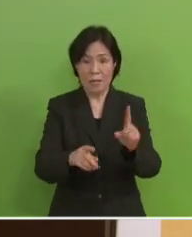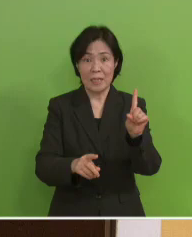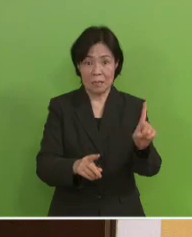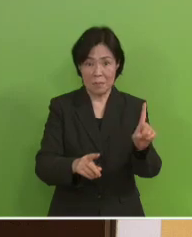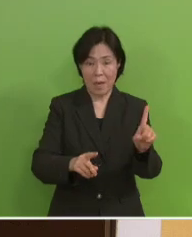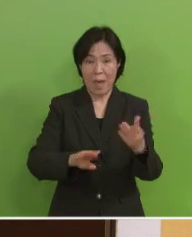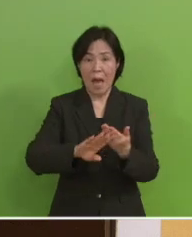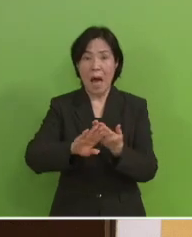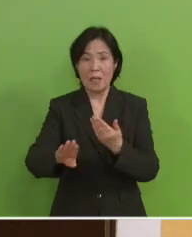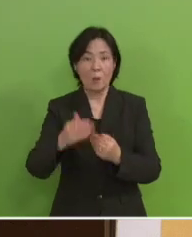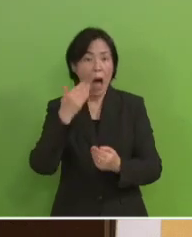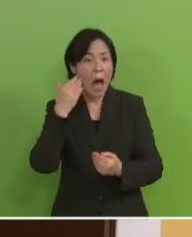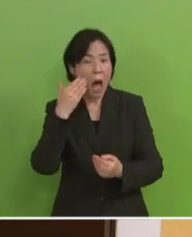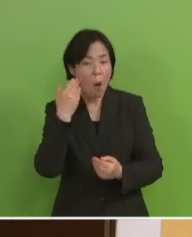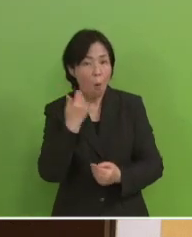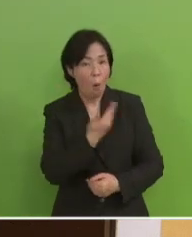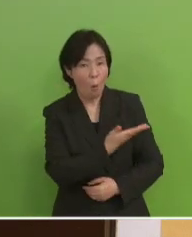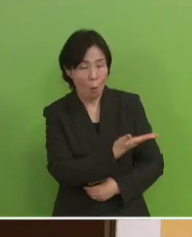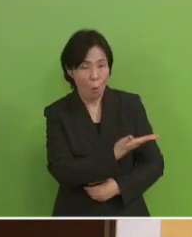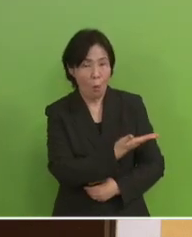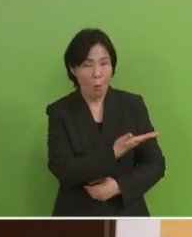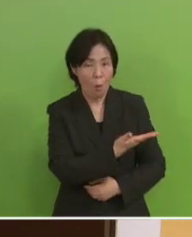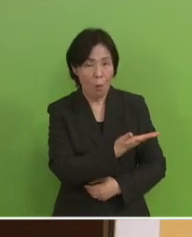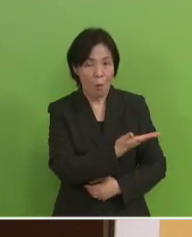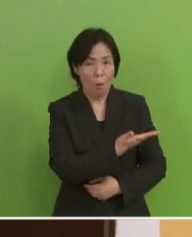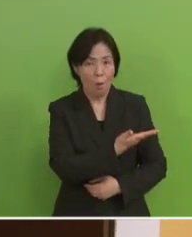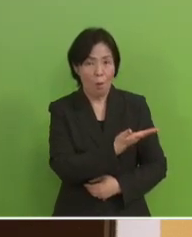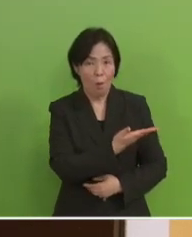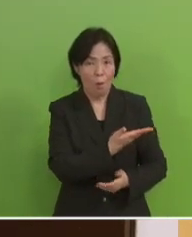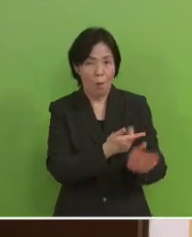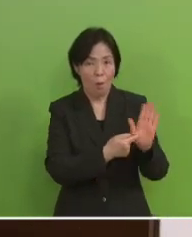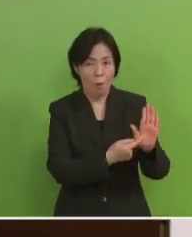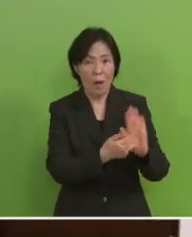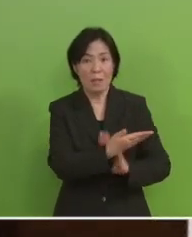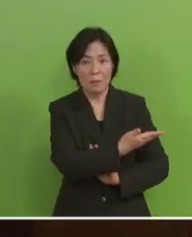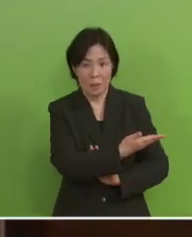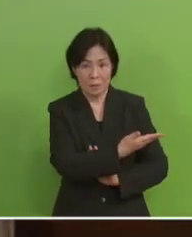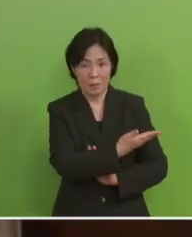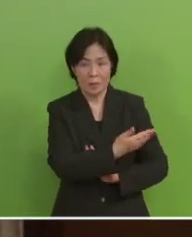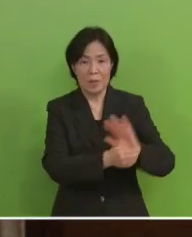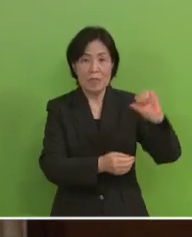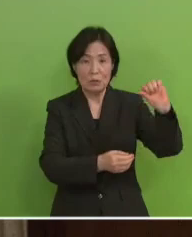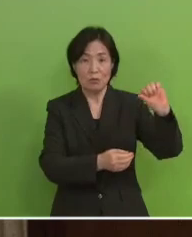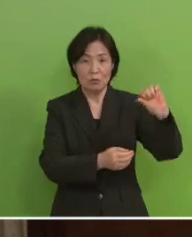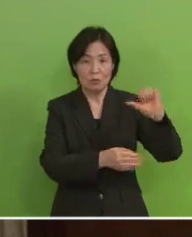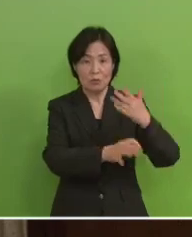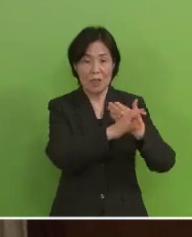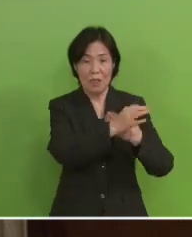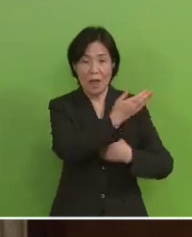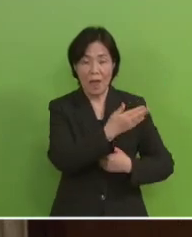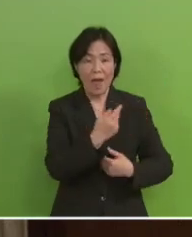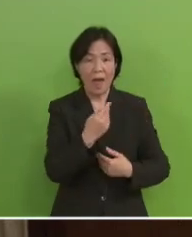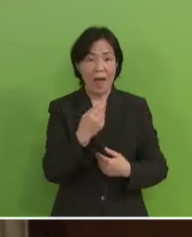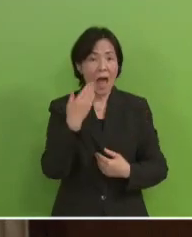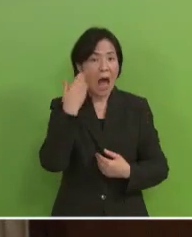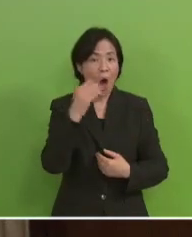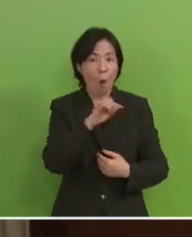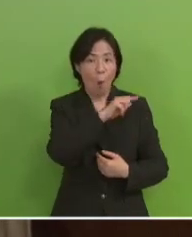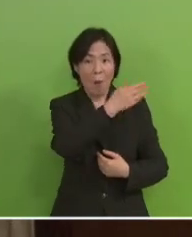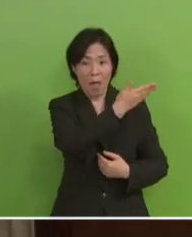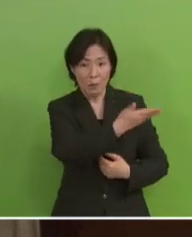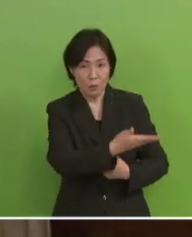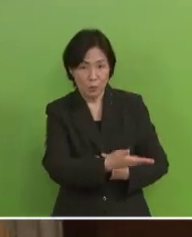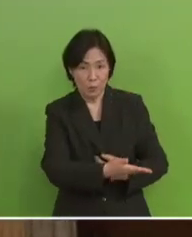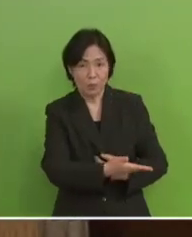ここの青でへ手裏されているこの5つの事例ですねこの青マークの一の事例で